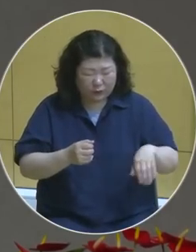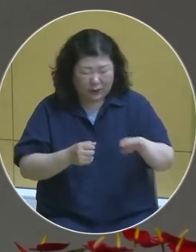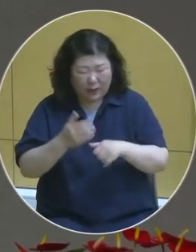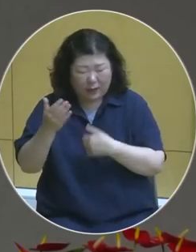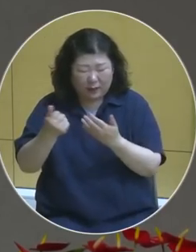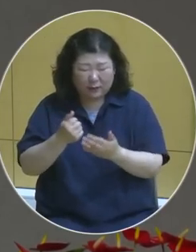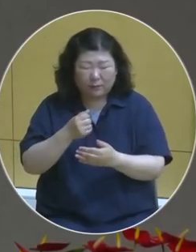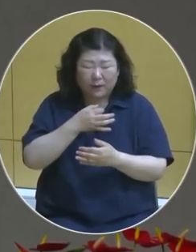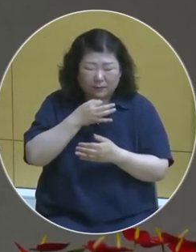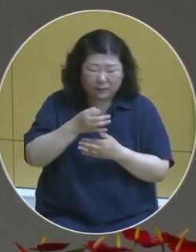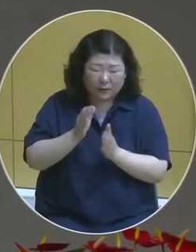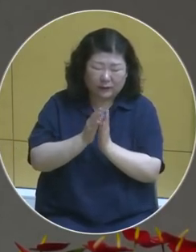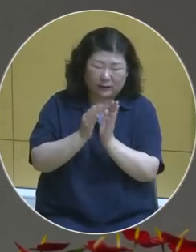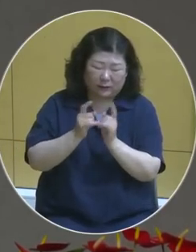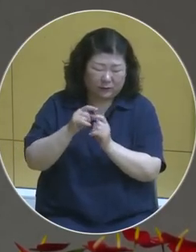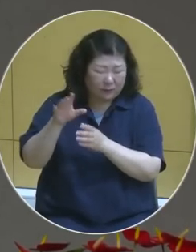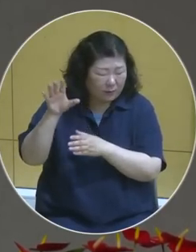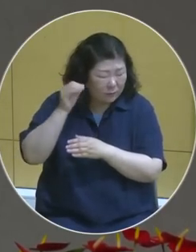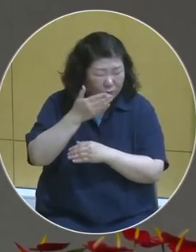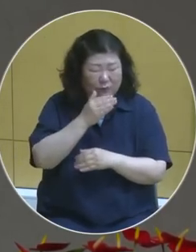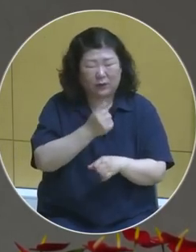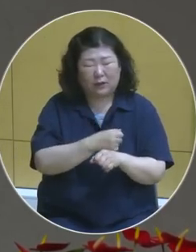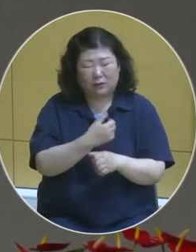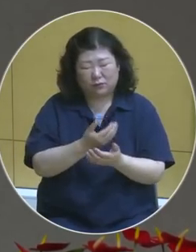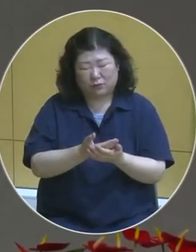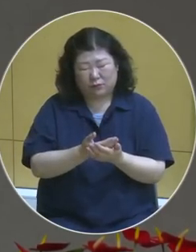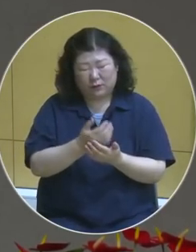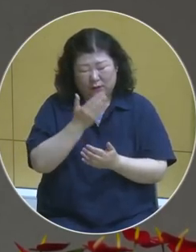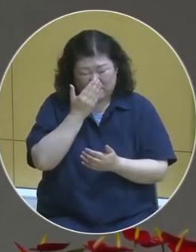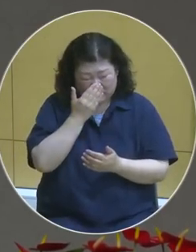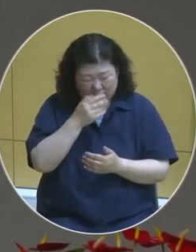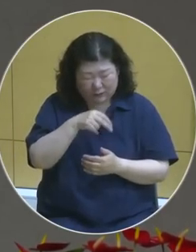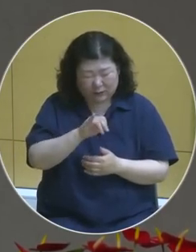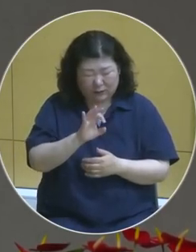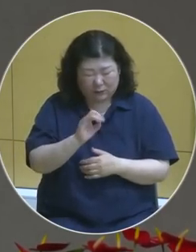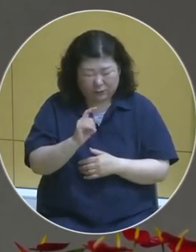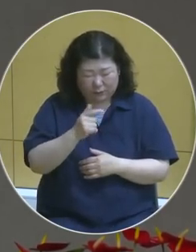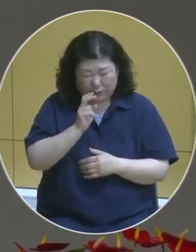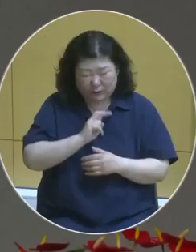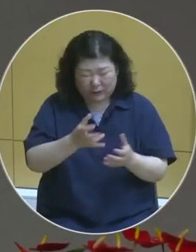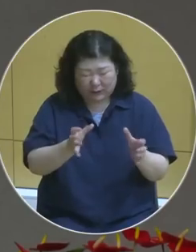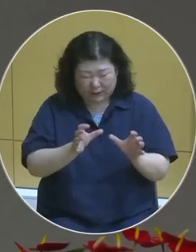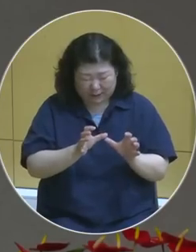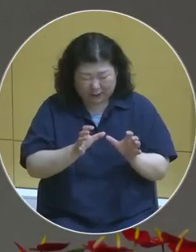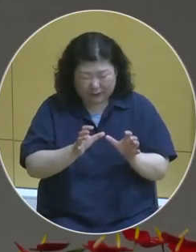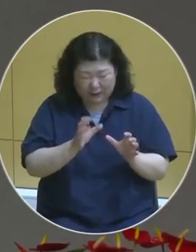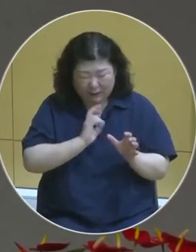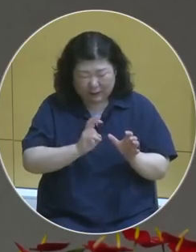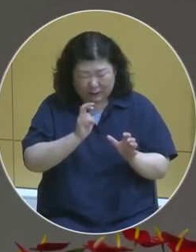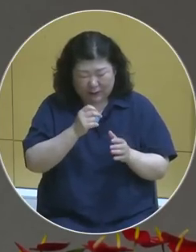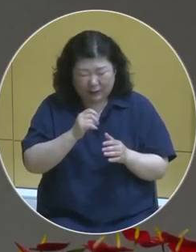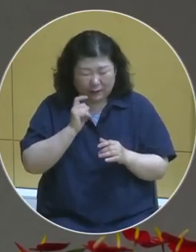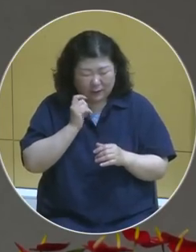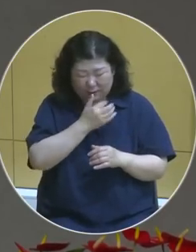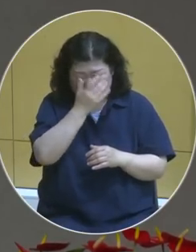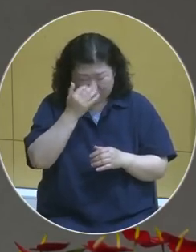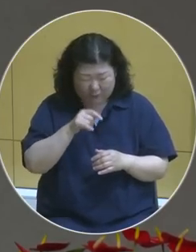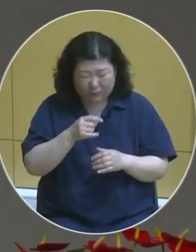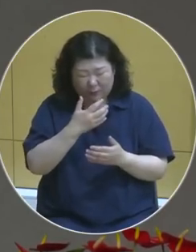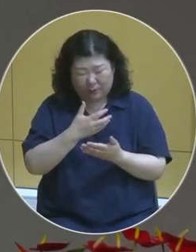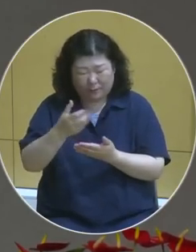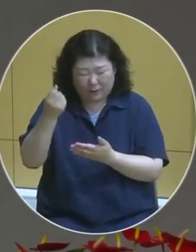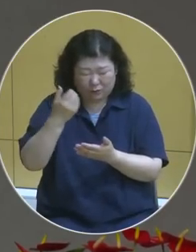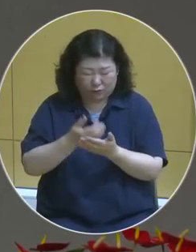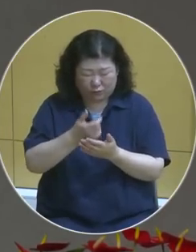음성을 직접 들을 수 있도록 하여 주시옵소서. 시온 성가대와 찬양팀의 아름다운 찬양을 받으시고 예배를